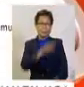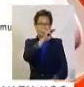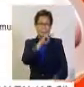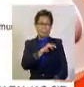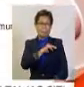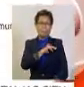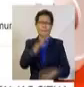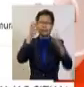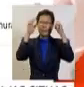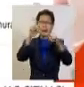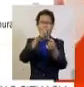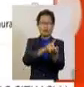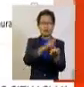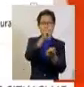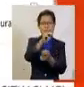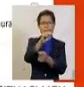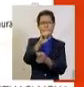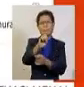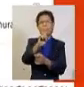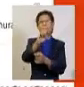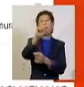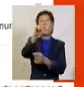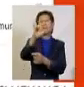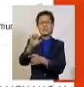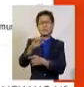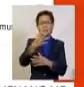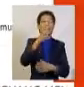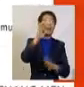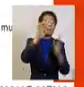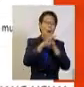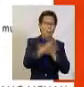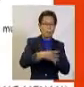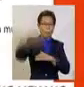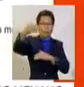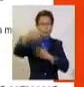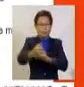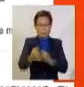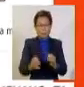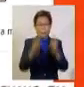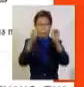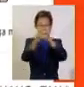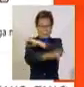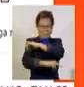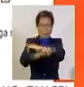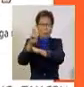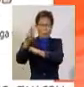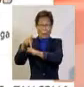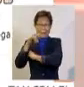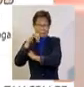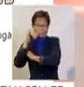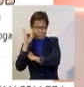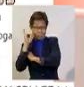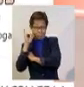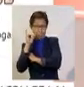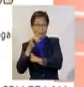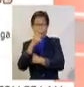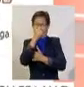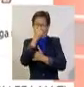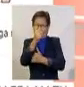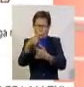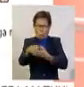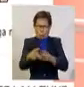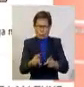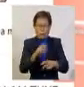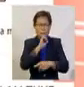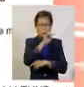Menteri Pendidikan Dr. Mazli Malik pula memuat naik foto lawatan mengejut beliau ke Jabatan Pendidikan Negeri Wilayah semalam. Beliau tertarik dengan